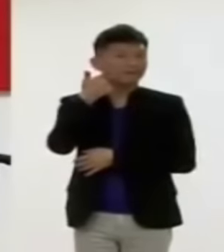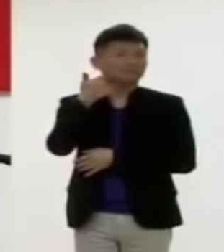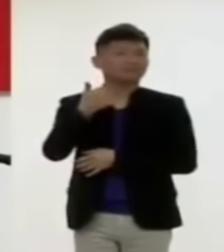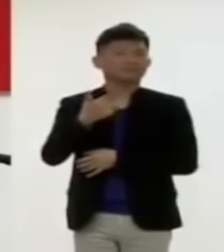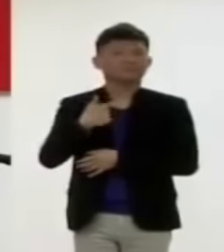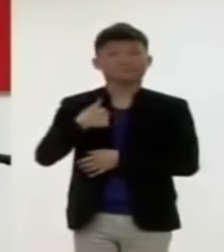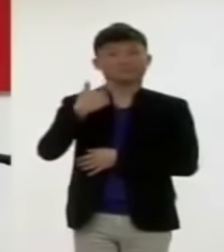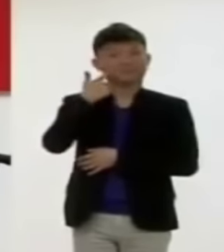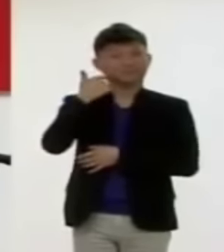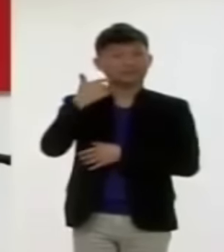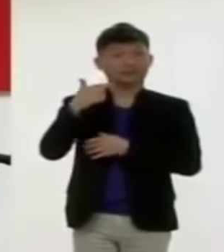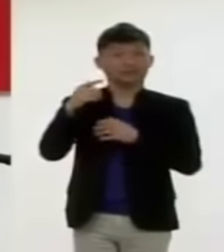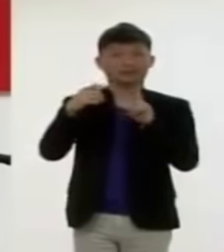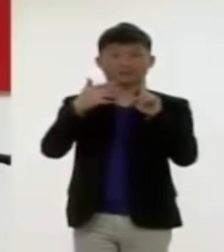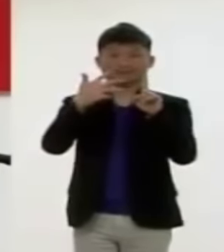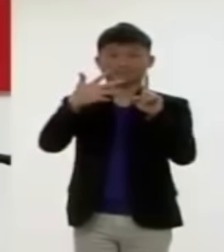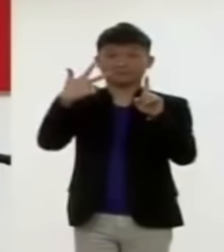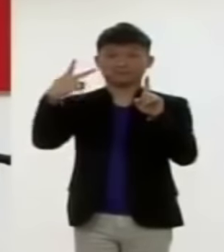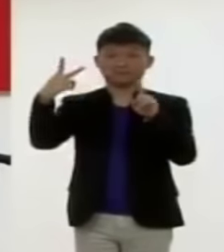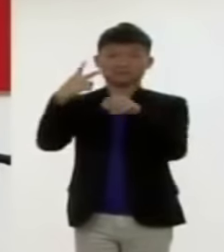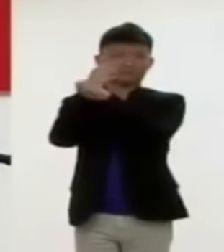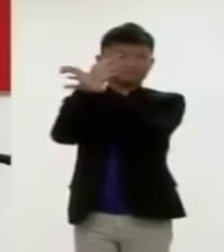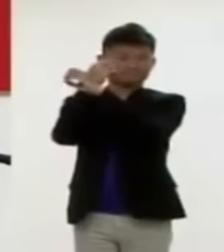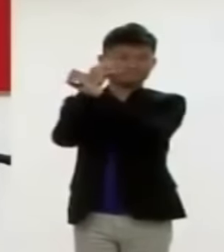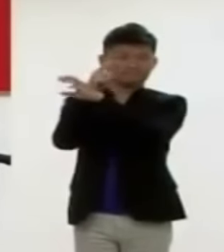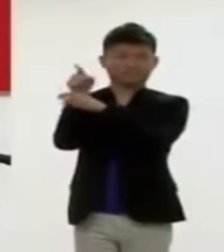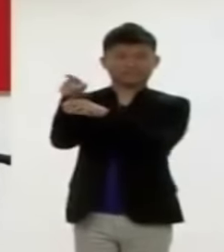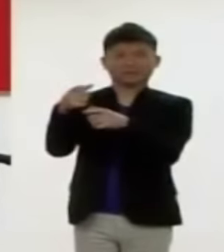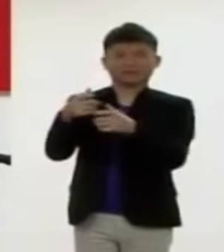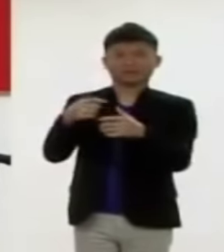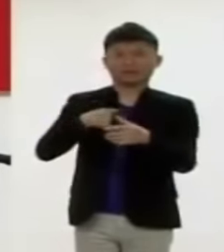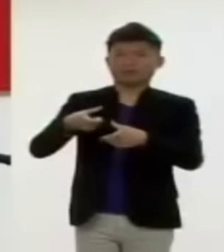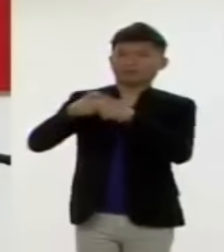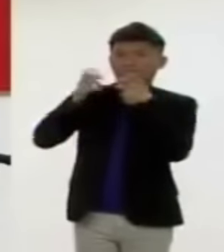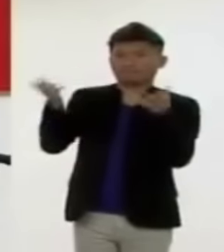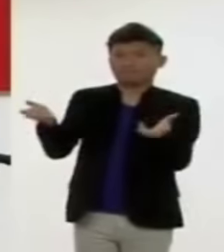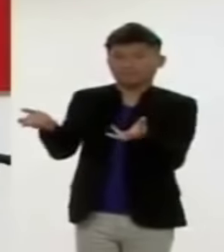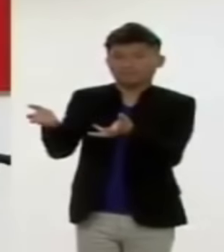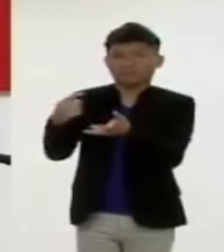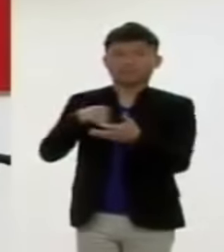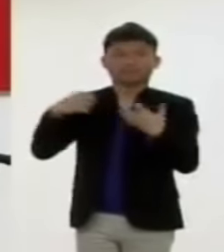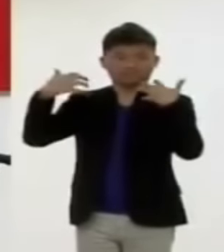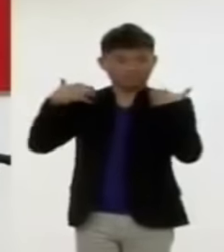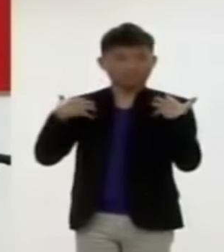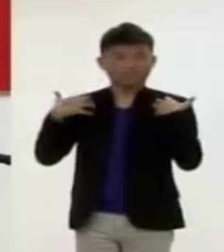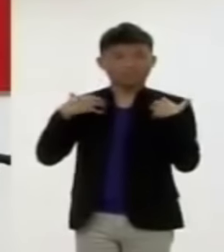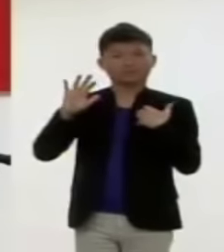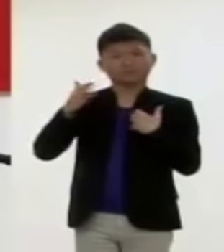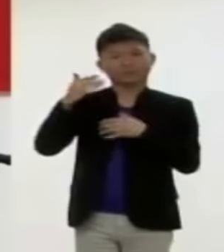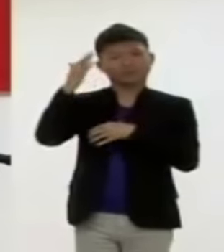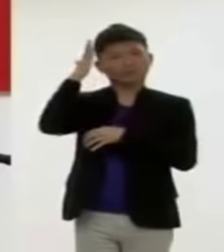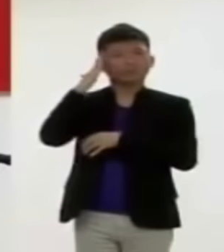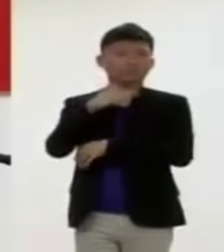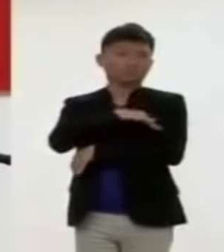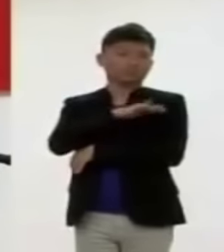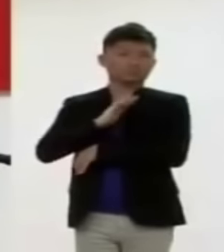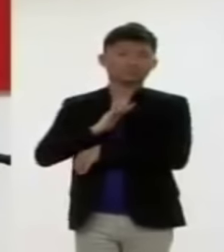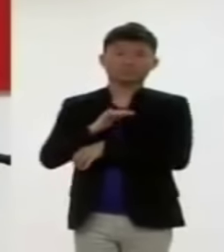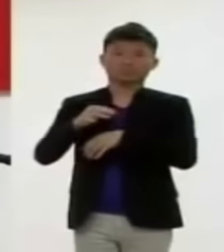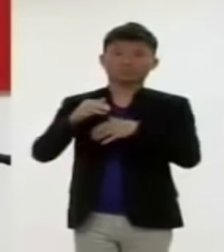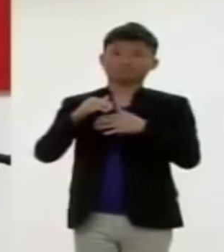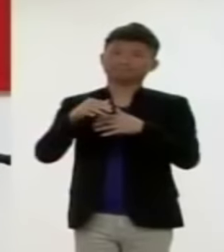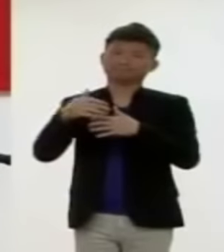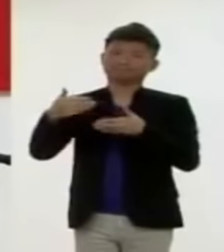在吴秋，1874年的灯塔是我曾祖父盖，可是吴秋到现在的交通都很不方便，医疗更不用